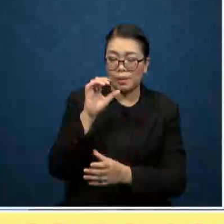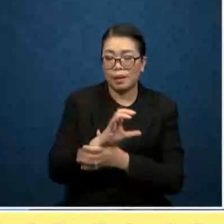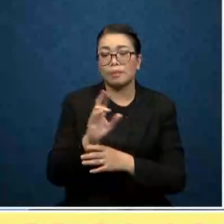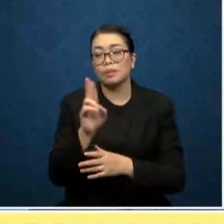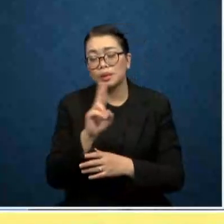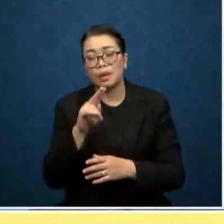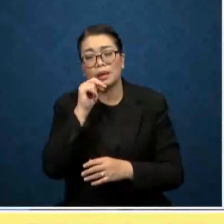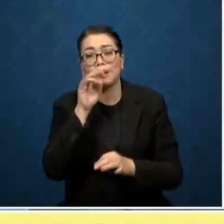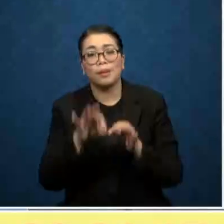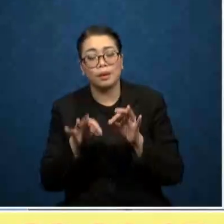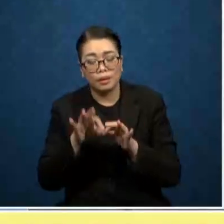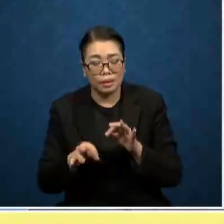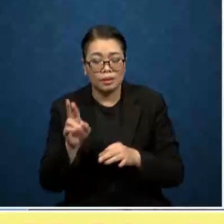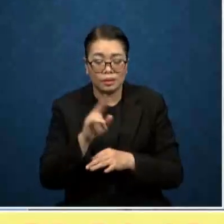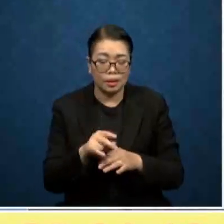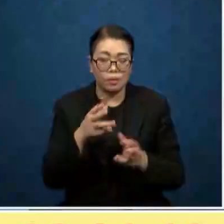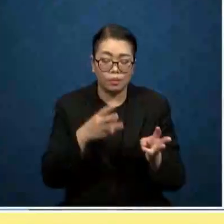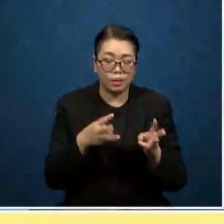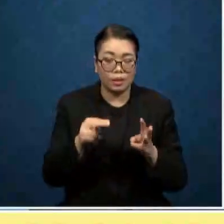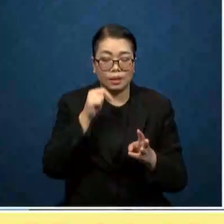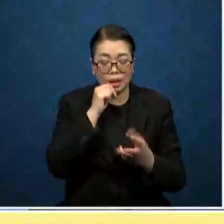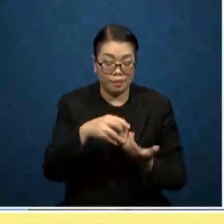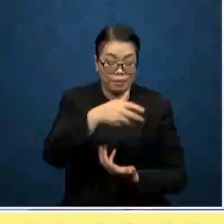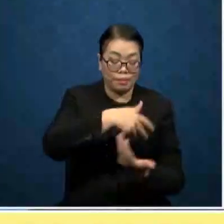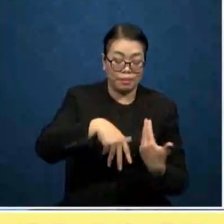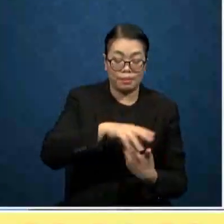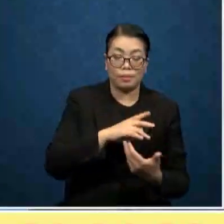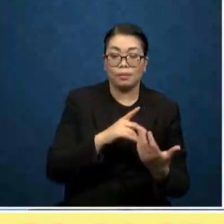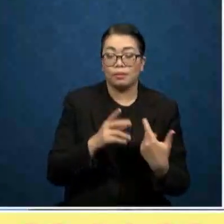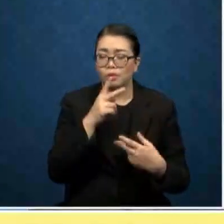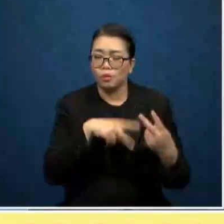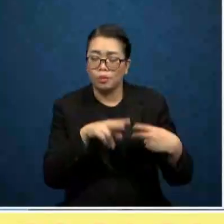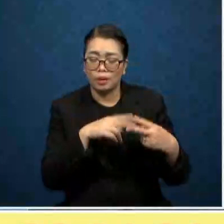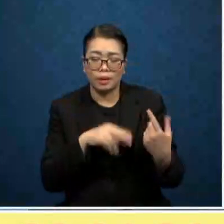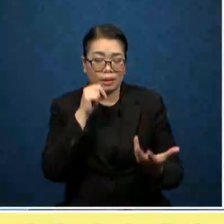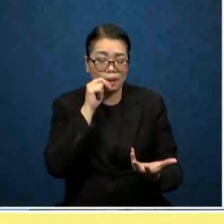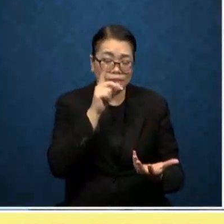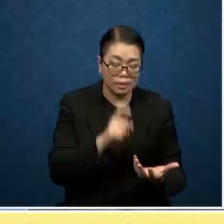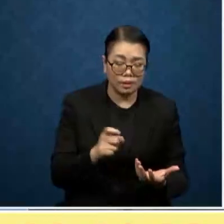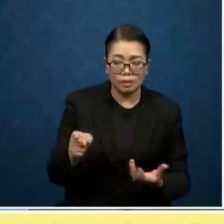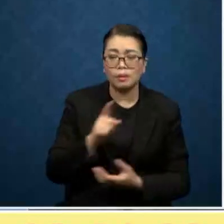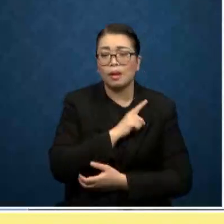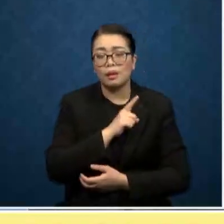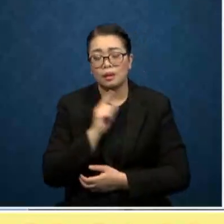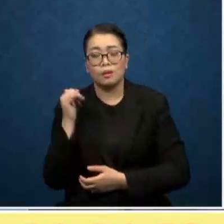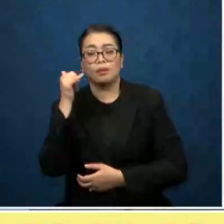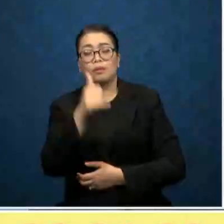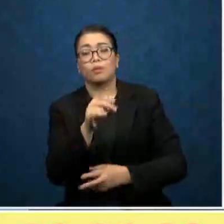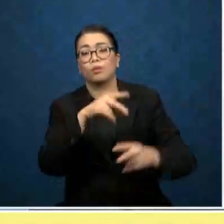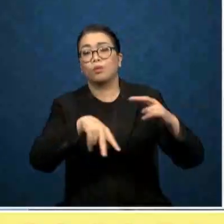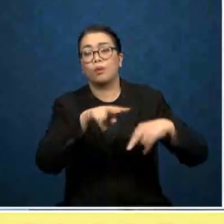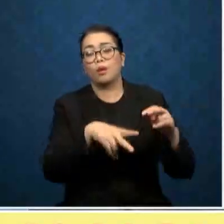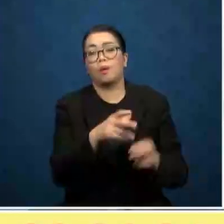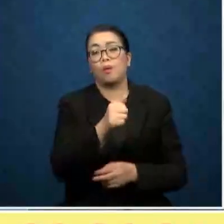บูรณาการบุคลากรและเขามีอำนาจหน้าที่เข้าไปดูแลอบทหรือครับไม่มีครับ